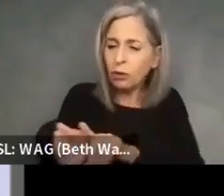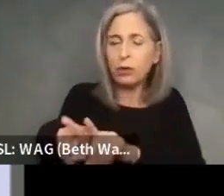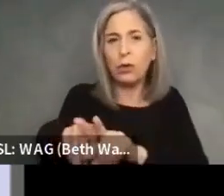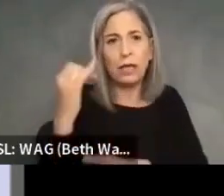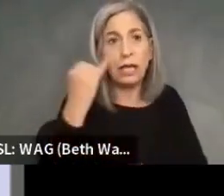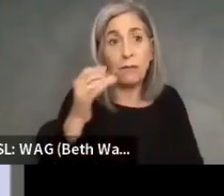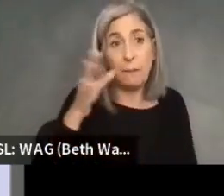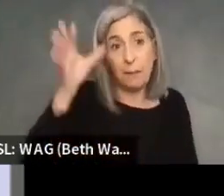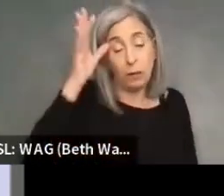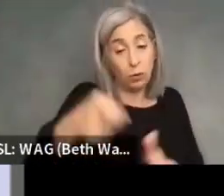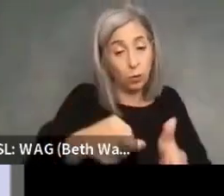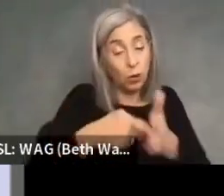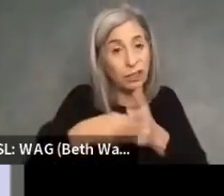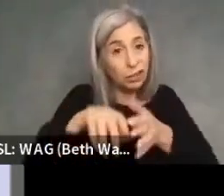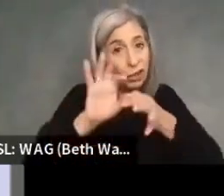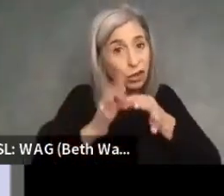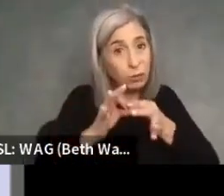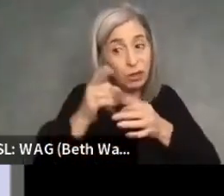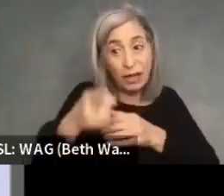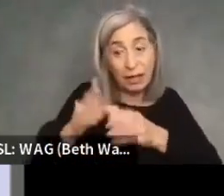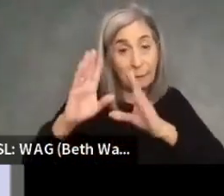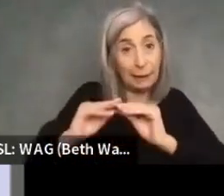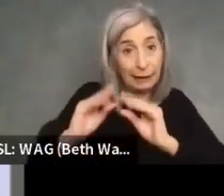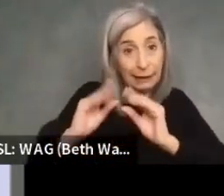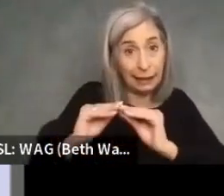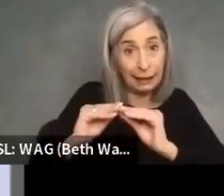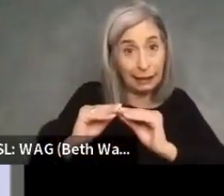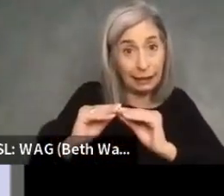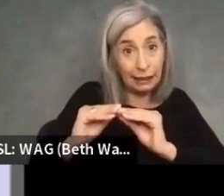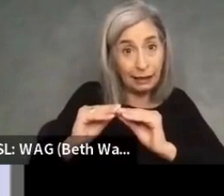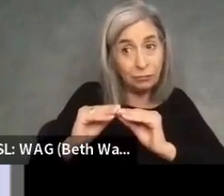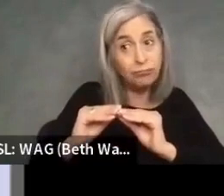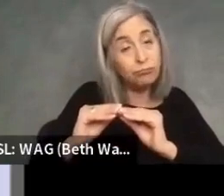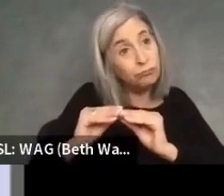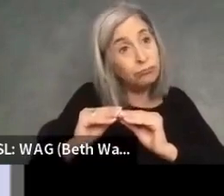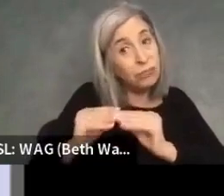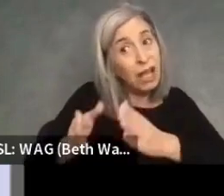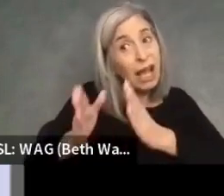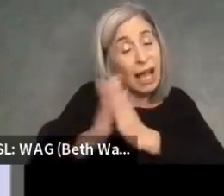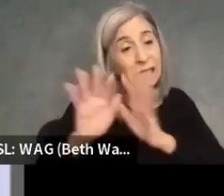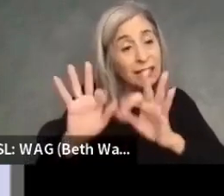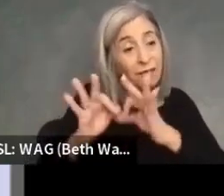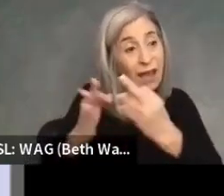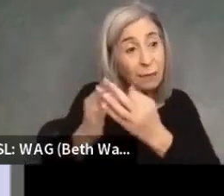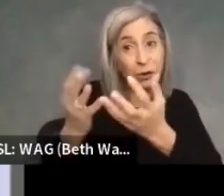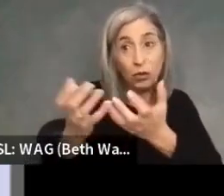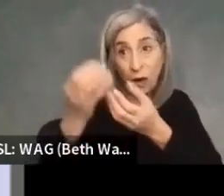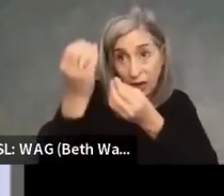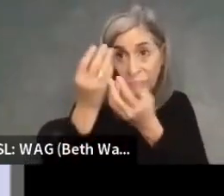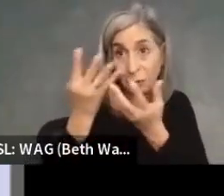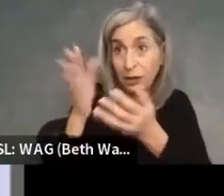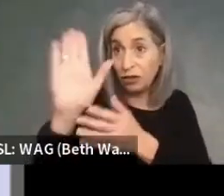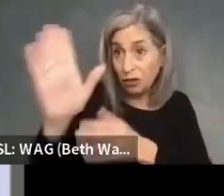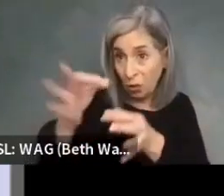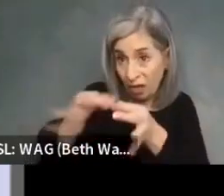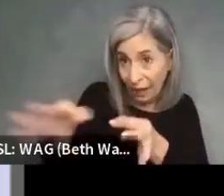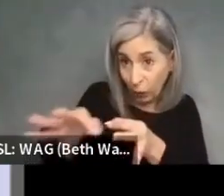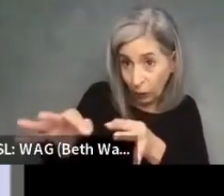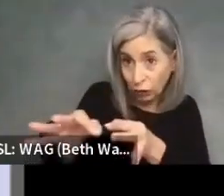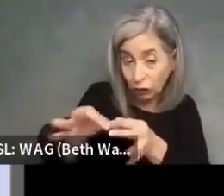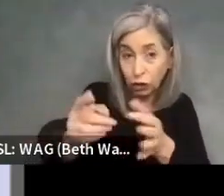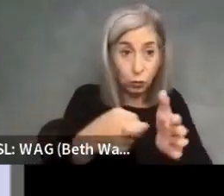们，或者告诉机构，他们需要这样子语言翻译服务。